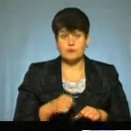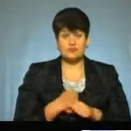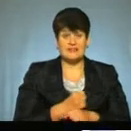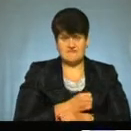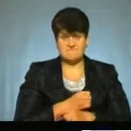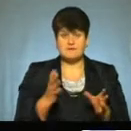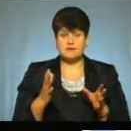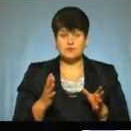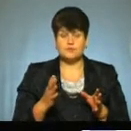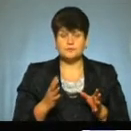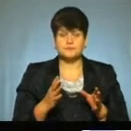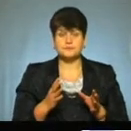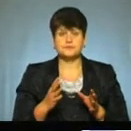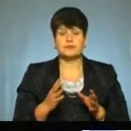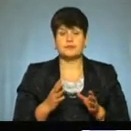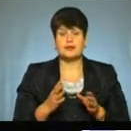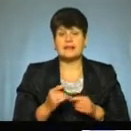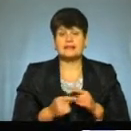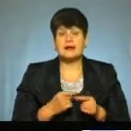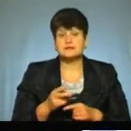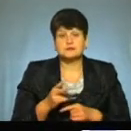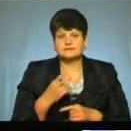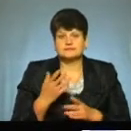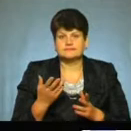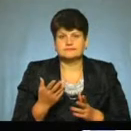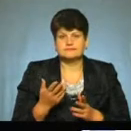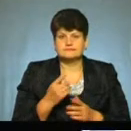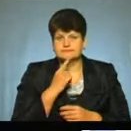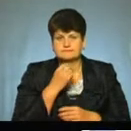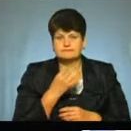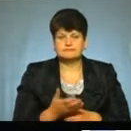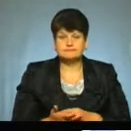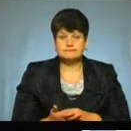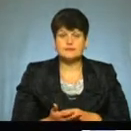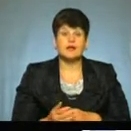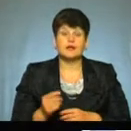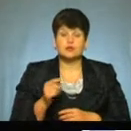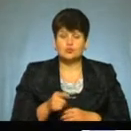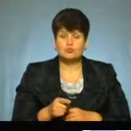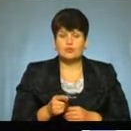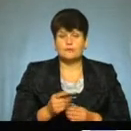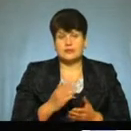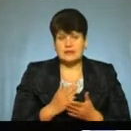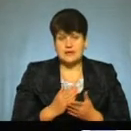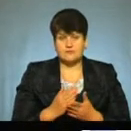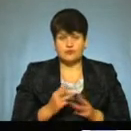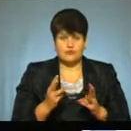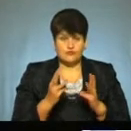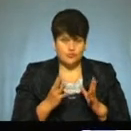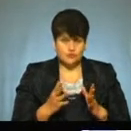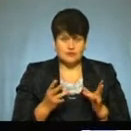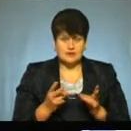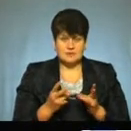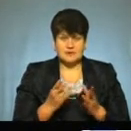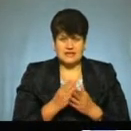вибух, і наслідки тут не передбачені. Тому при наявності джерел вогню, звичайно, що